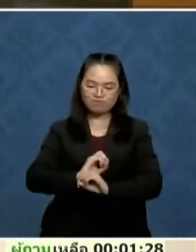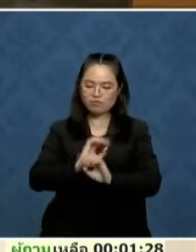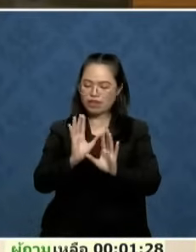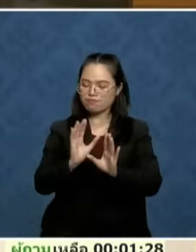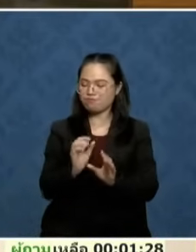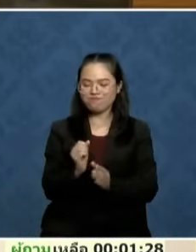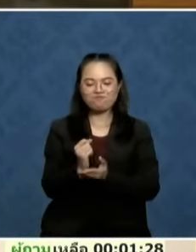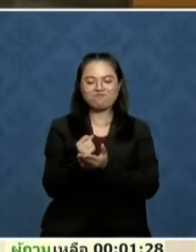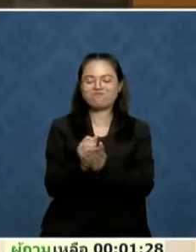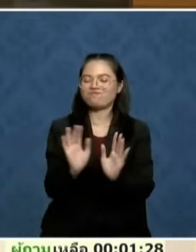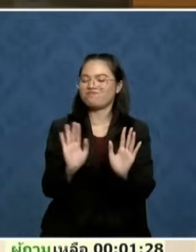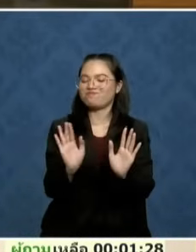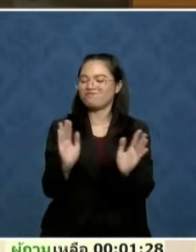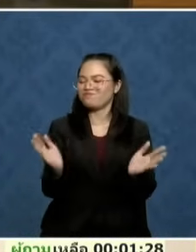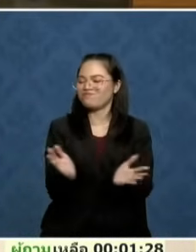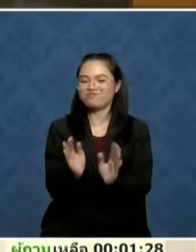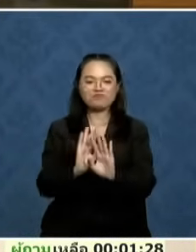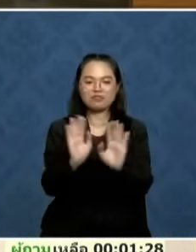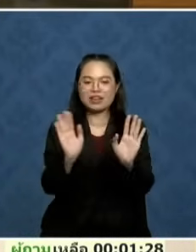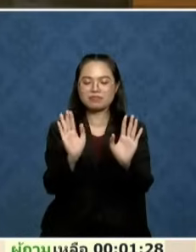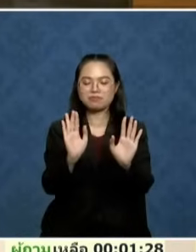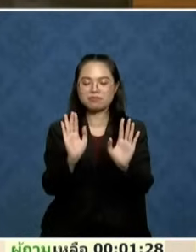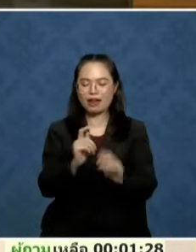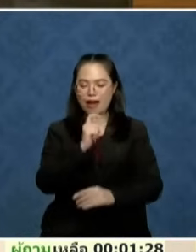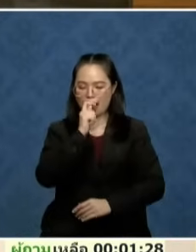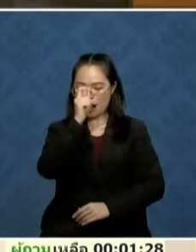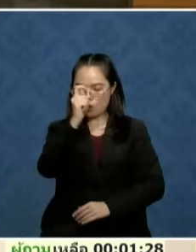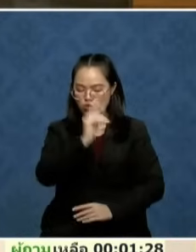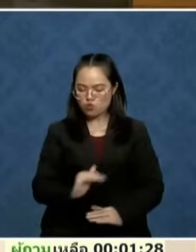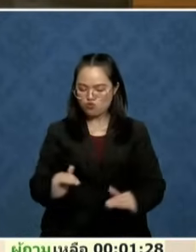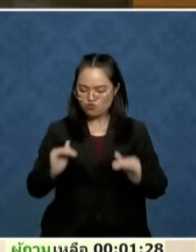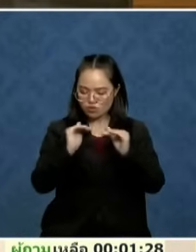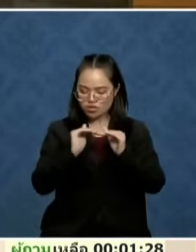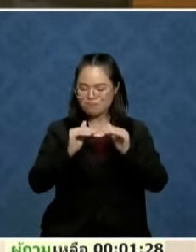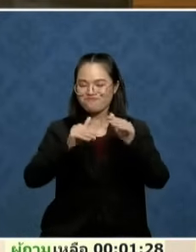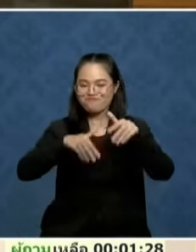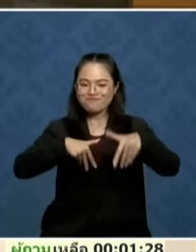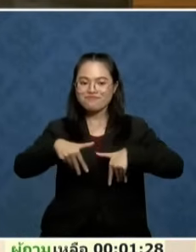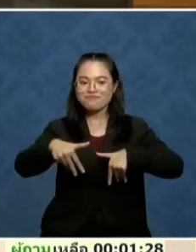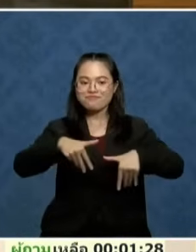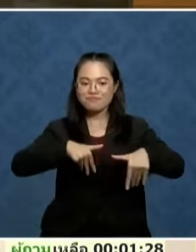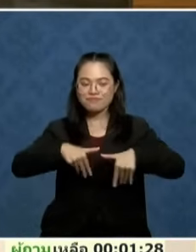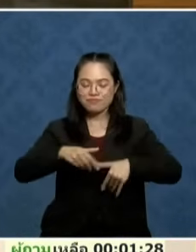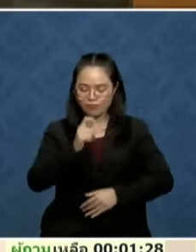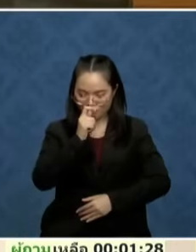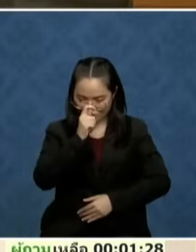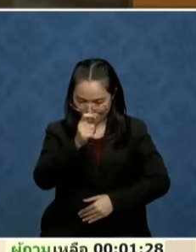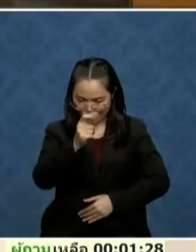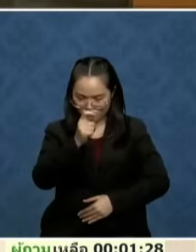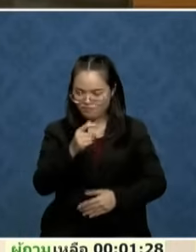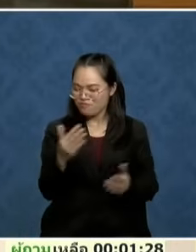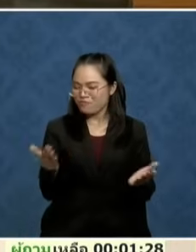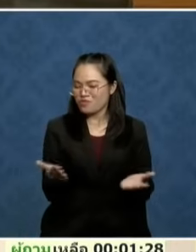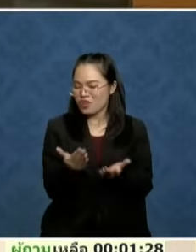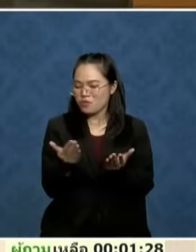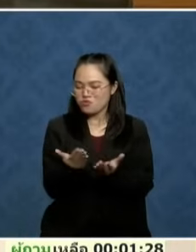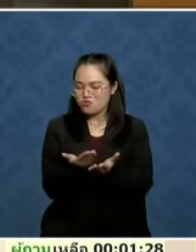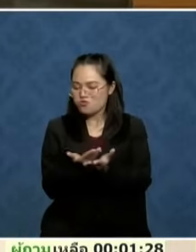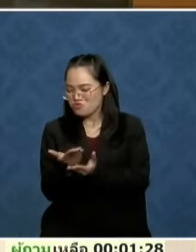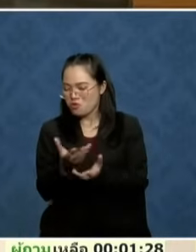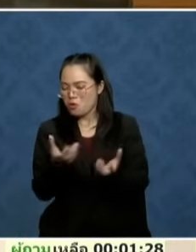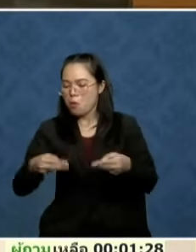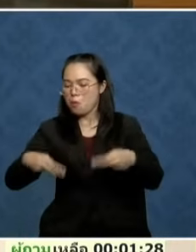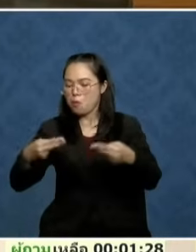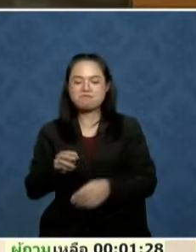ะไม่สนับสนุนการละเมิดสิทธิมนุษยชนและไม่สนับสนุนให้มีการกระทำกิจกรรมใดๆไ